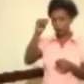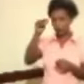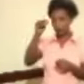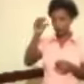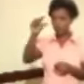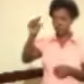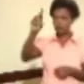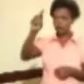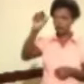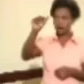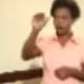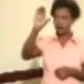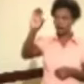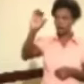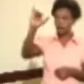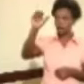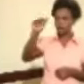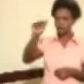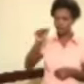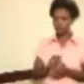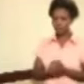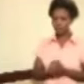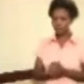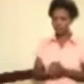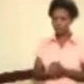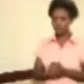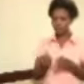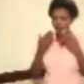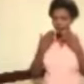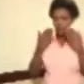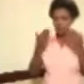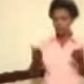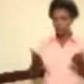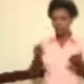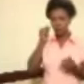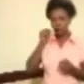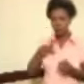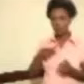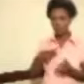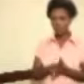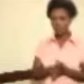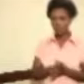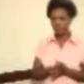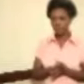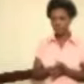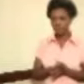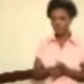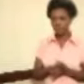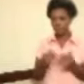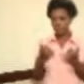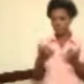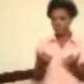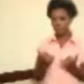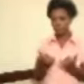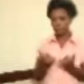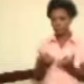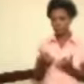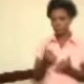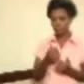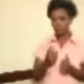pourra poser tout de suite. Merci Elisabeth. Bonjour Mme Maniga. Bonjour M. Martelly.